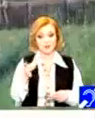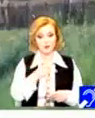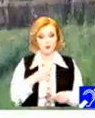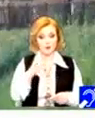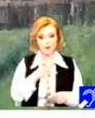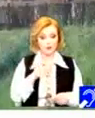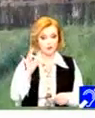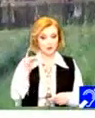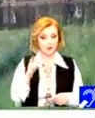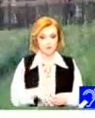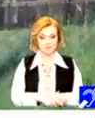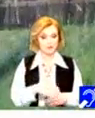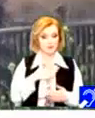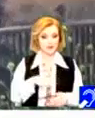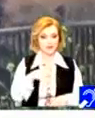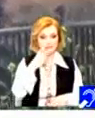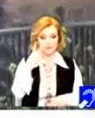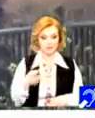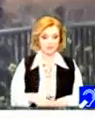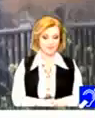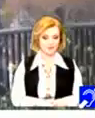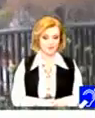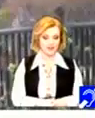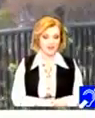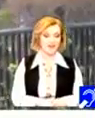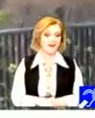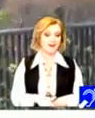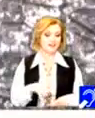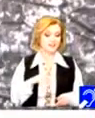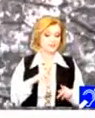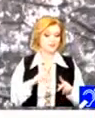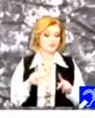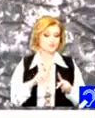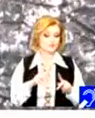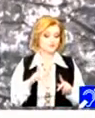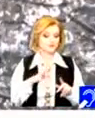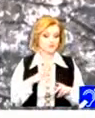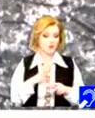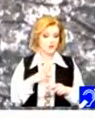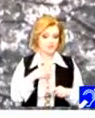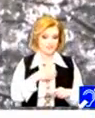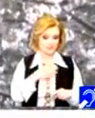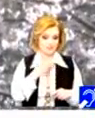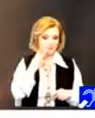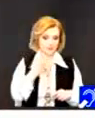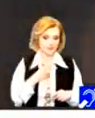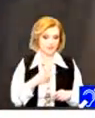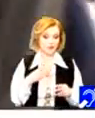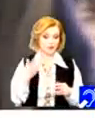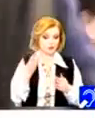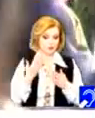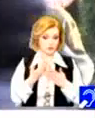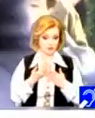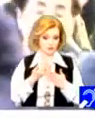mai mult decât o ocazie de a reflecta asupra reînnoirii. Este în același timp un fenomen cu implicații economice importante. Cu săptămâni înainte